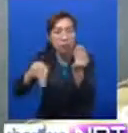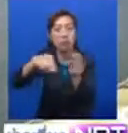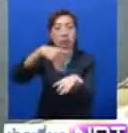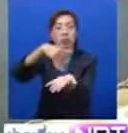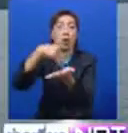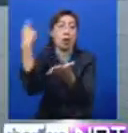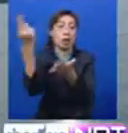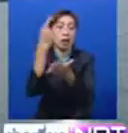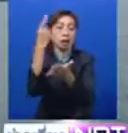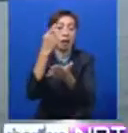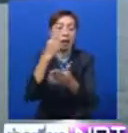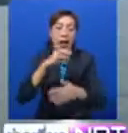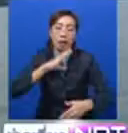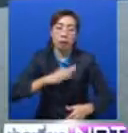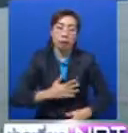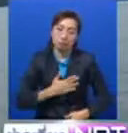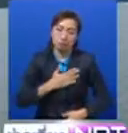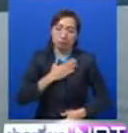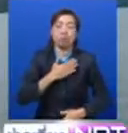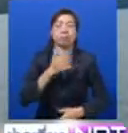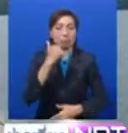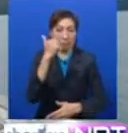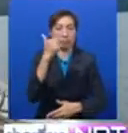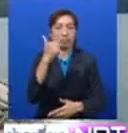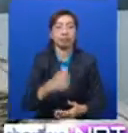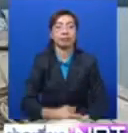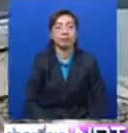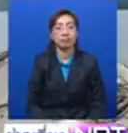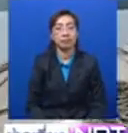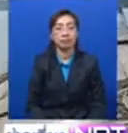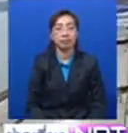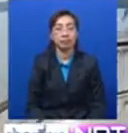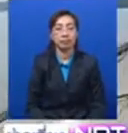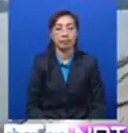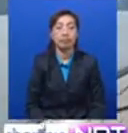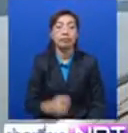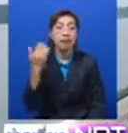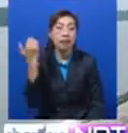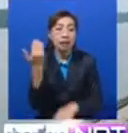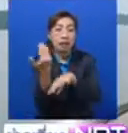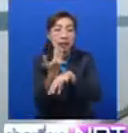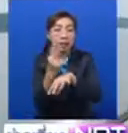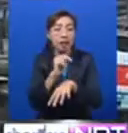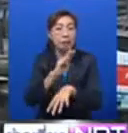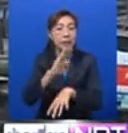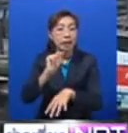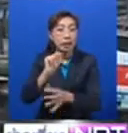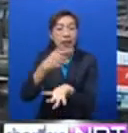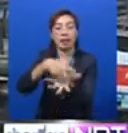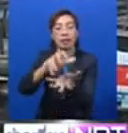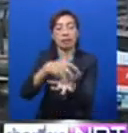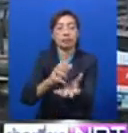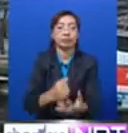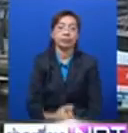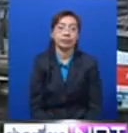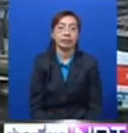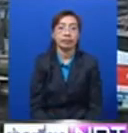ที่ยวที่สร้างความประทับใจให้กับผู้ที่มาเยือนอย่างแน่นอนค่ะทีมข่าวเฉพาะกิจ NBT รายง